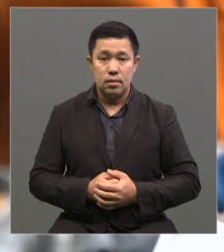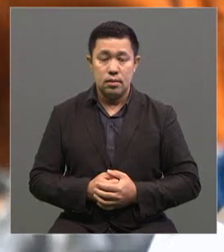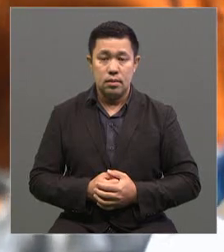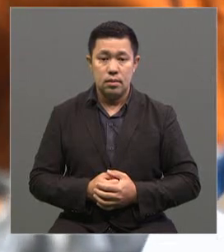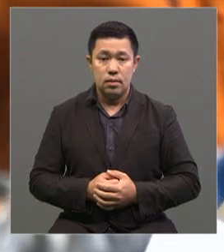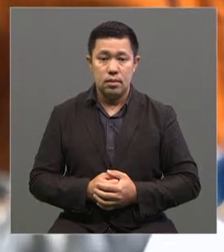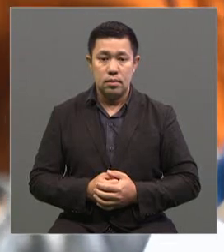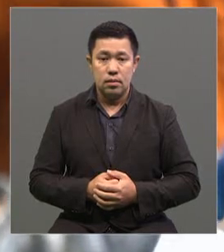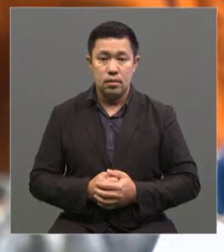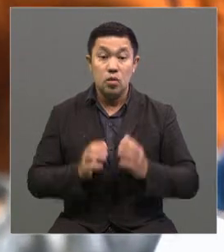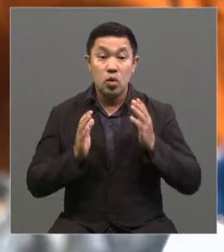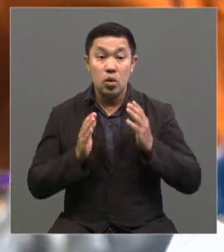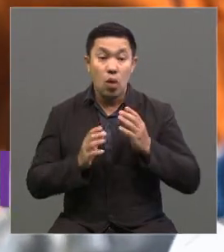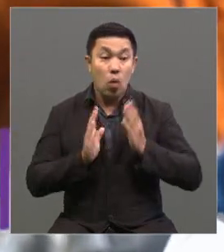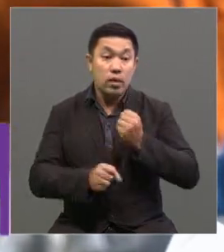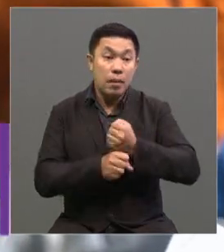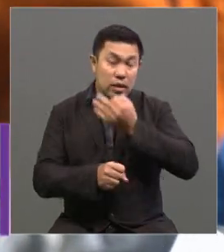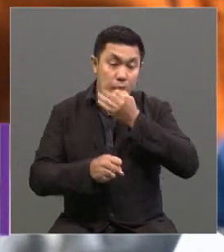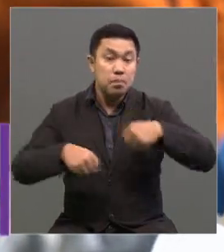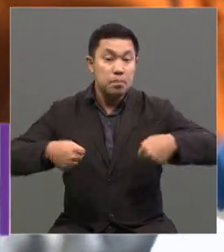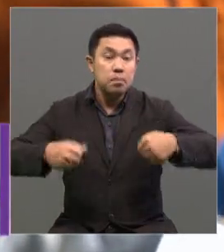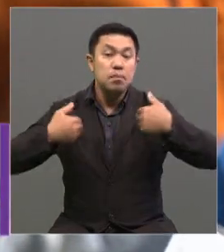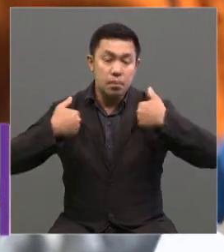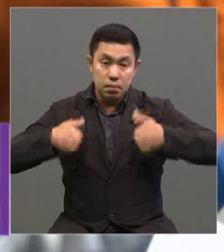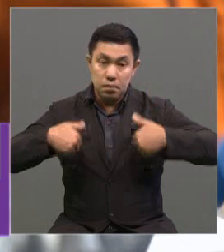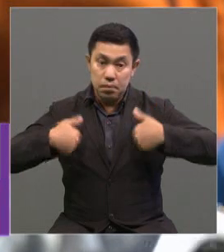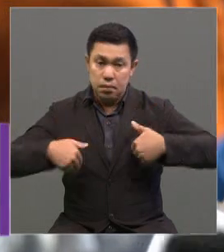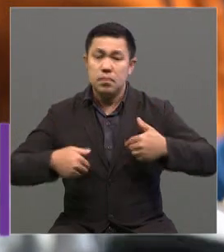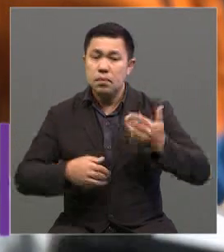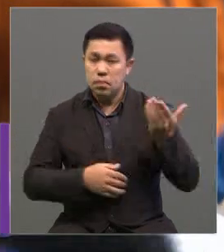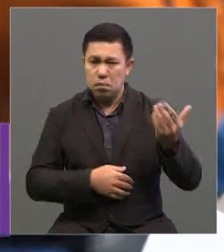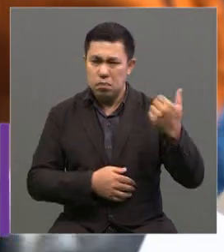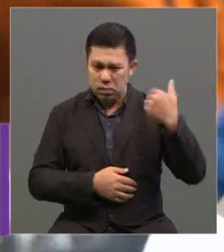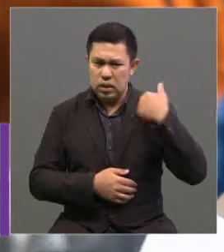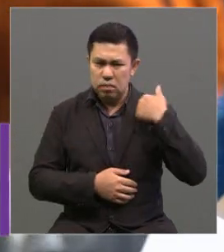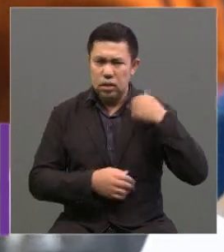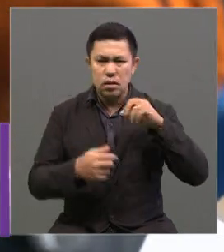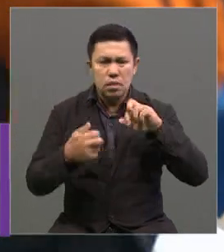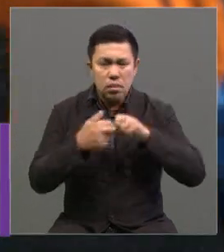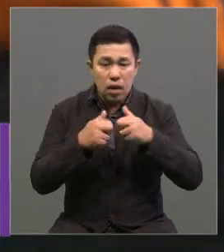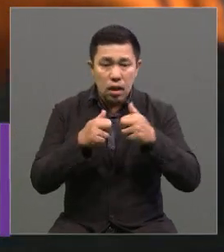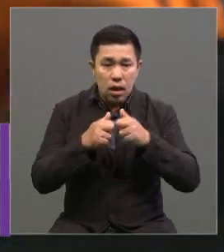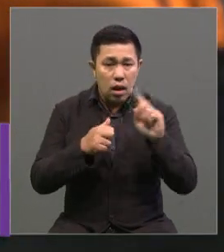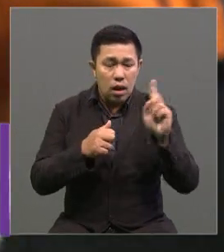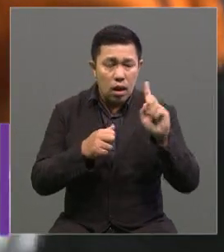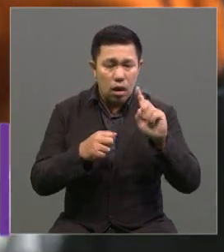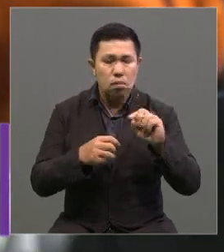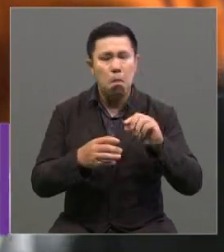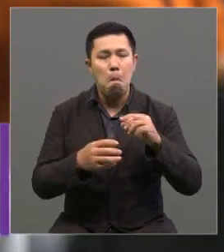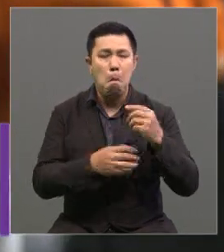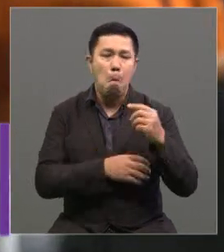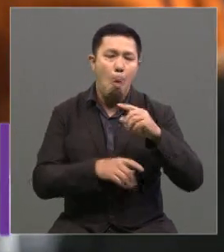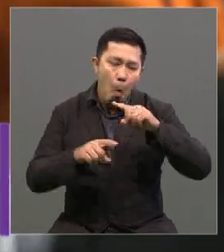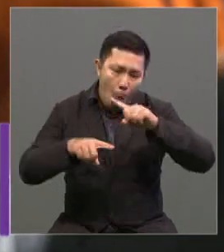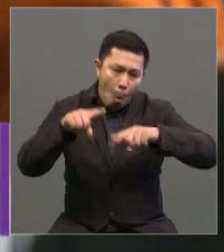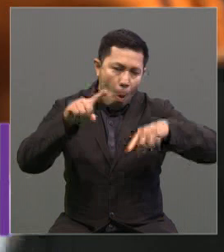ผู้ที่ประกอบอาชีพรถจักรยานยนต์รับจ้างสาธารณะทุกวันนี้ยังคงต้องเผชิญกับความไม่มั่นคงทางอาชีพ